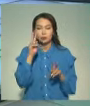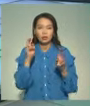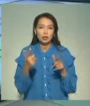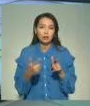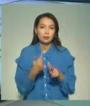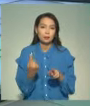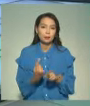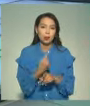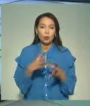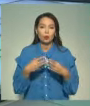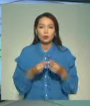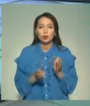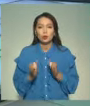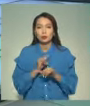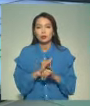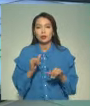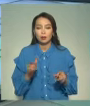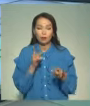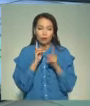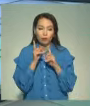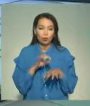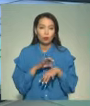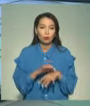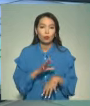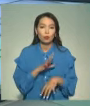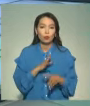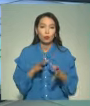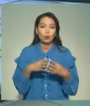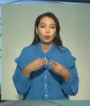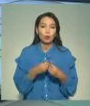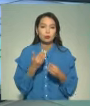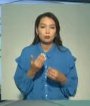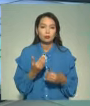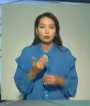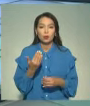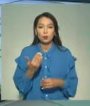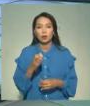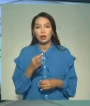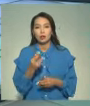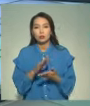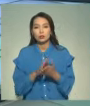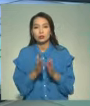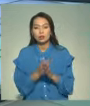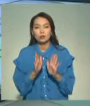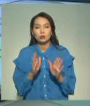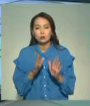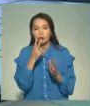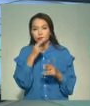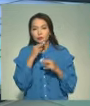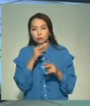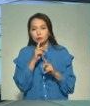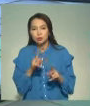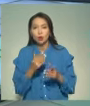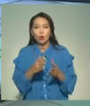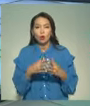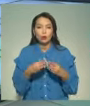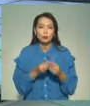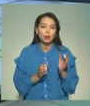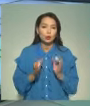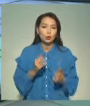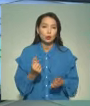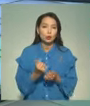рет отбасы институтын дамыту мақсатында форум өтті. Отбасының беріктігі оның әлеуметтік жағдайымен ғана өлшенбейді. Сондықтан отбасы институтын